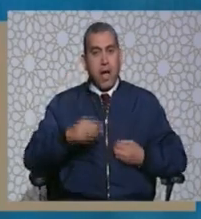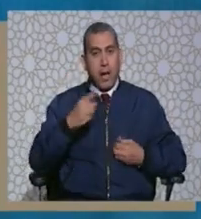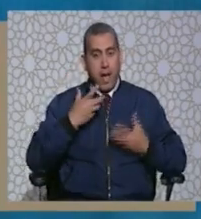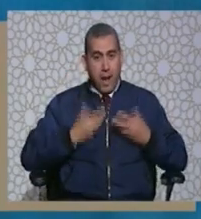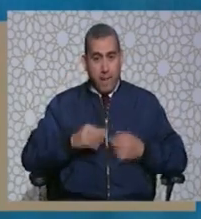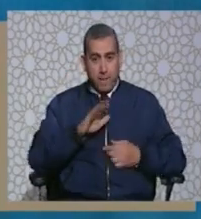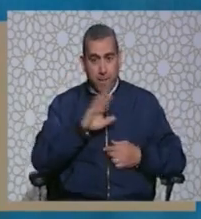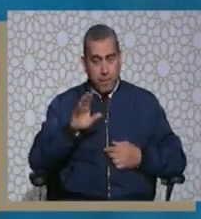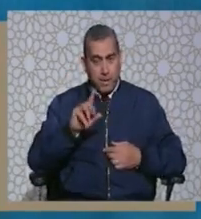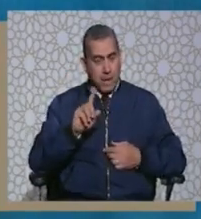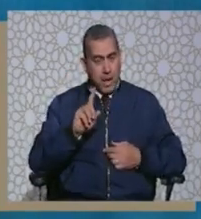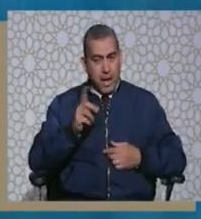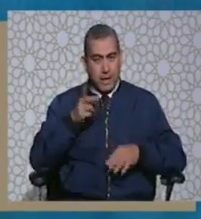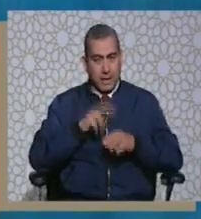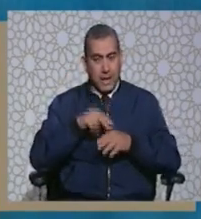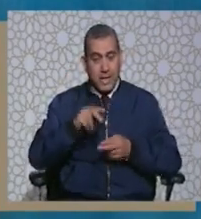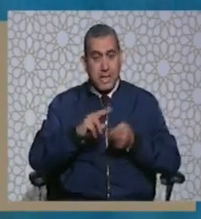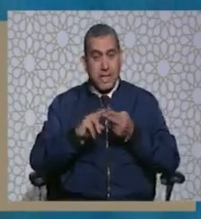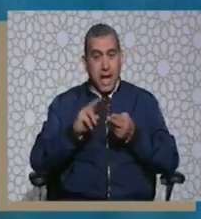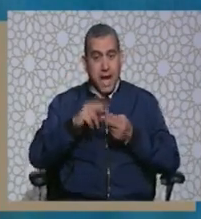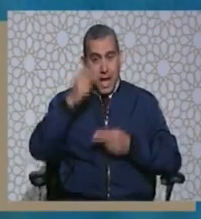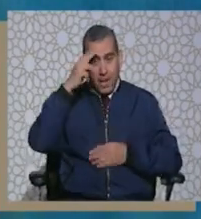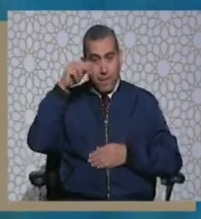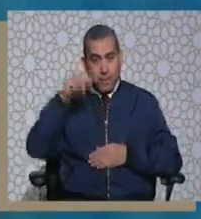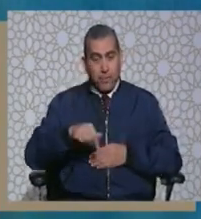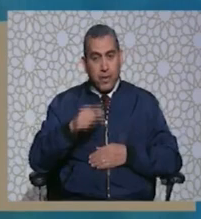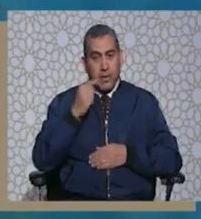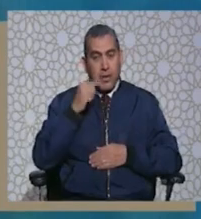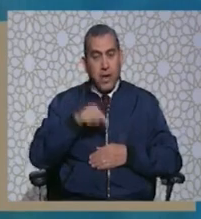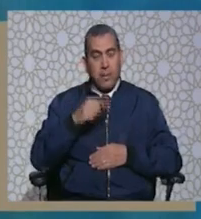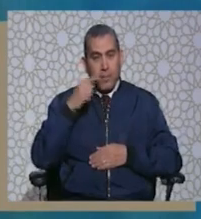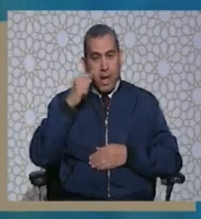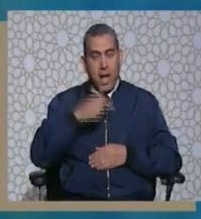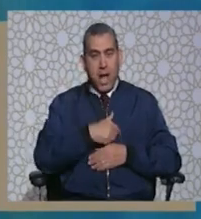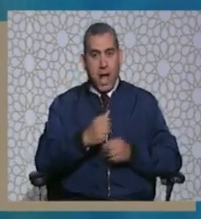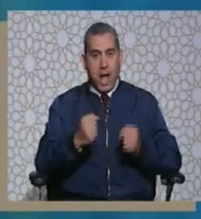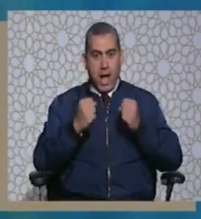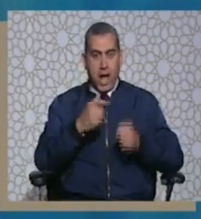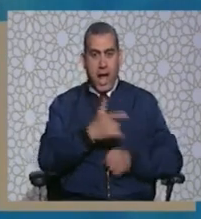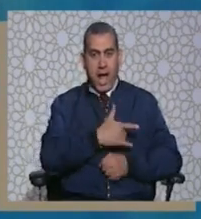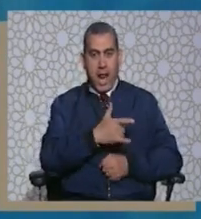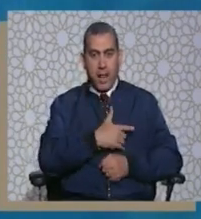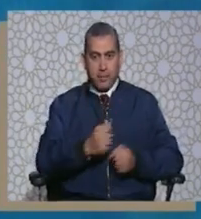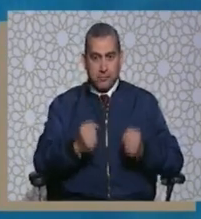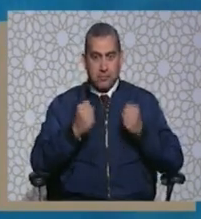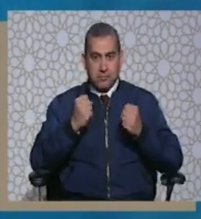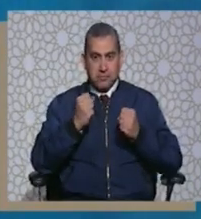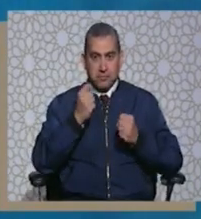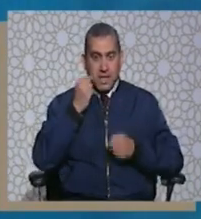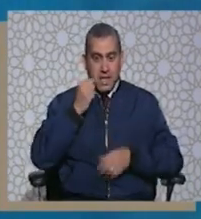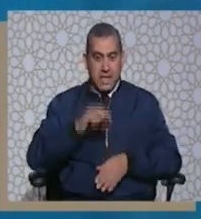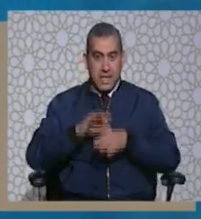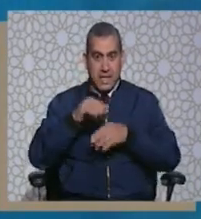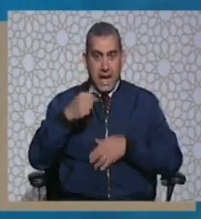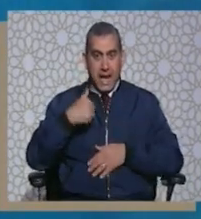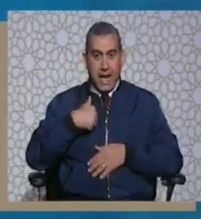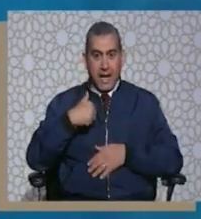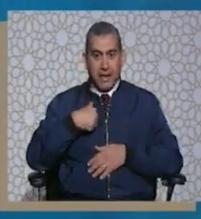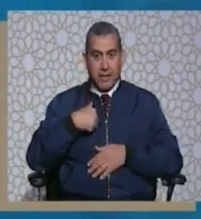بالراحه لكن السلام بيبقى عافيه في القلب تخلي الانسان